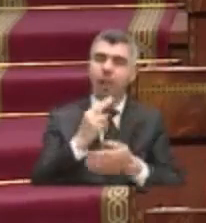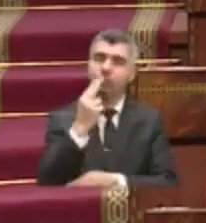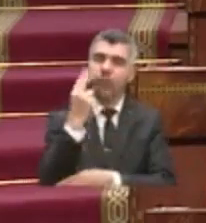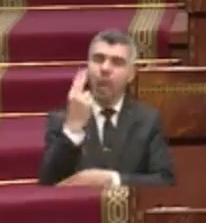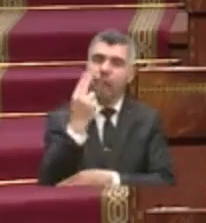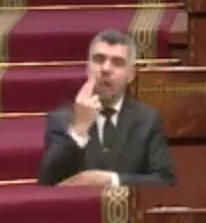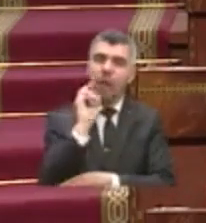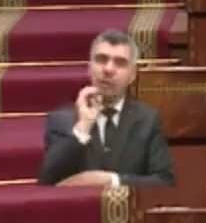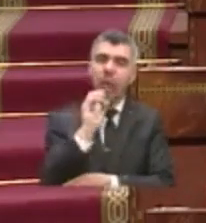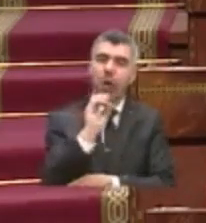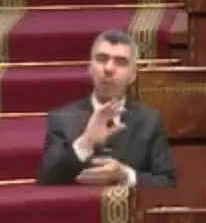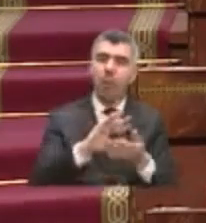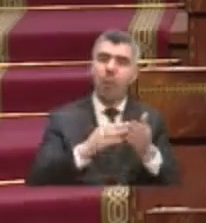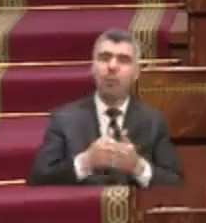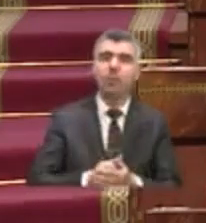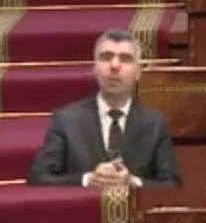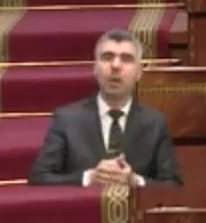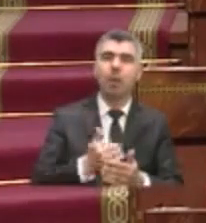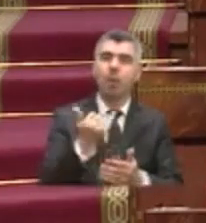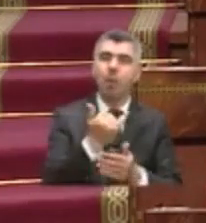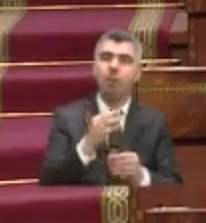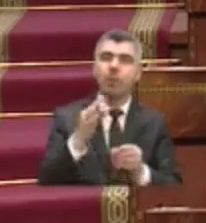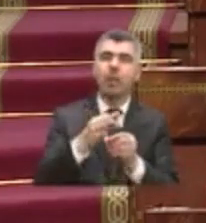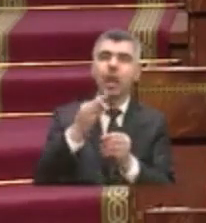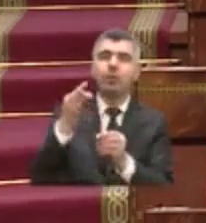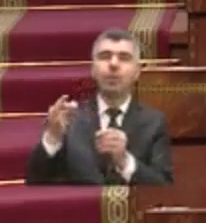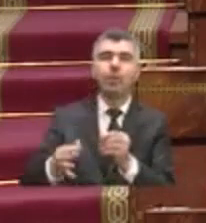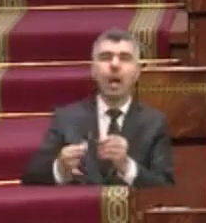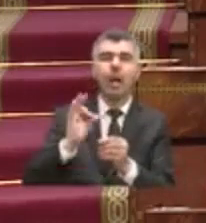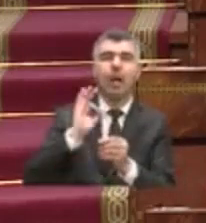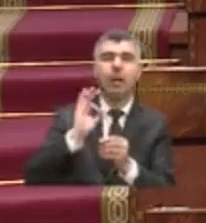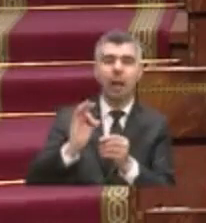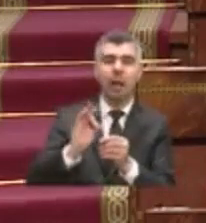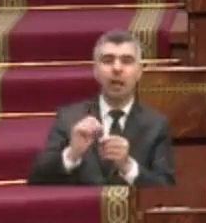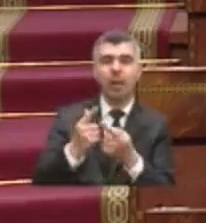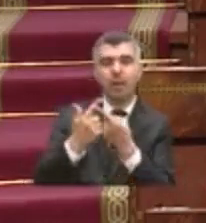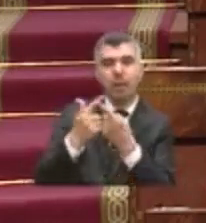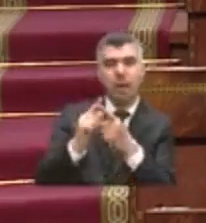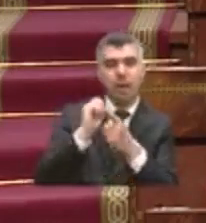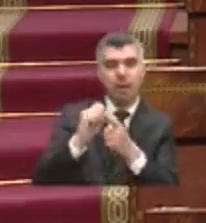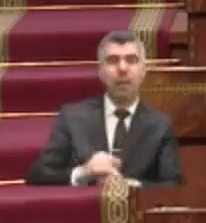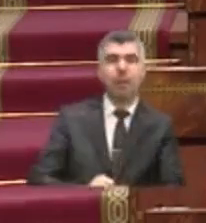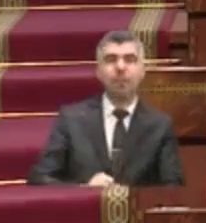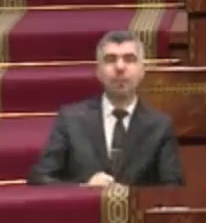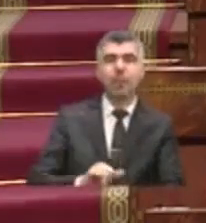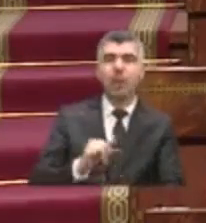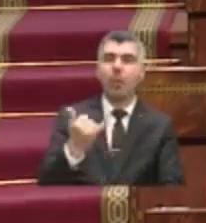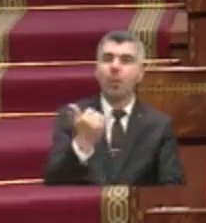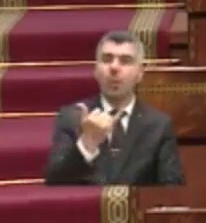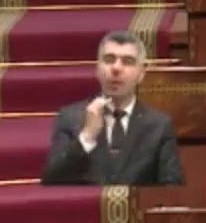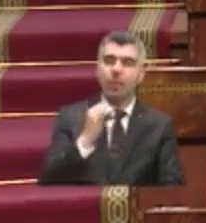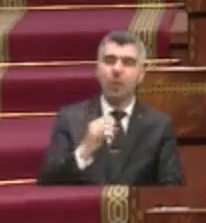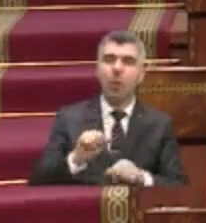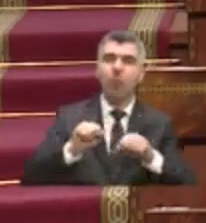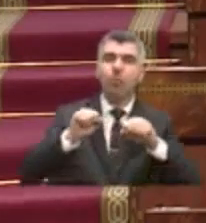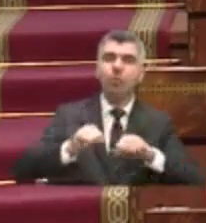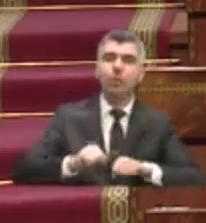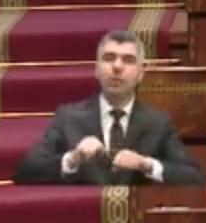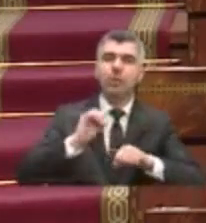به، أو من حيث تثمين نتائجه، أو من حيث تحسين حكامته، أو من حيث دور المجلس الوطني للبحث